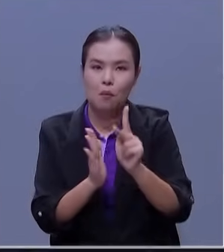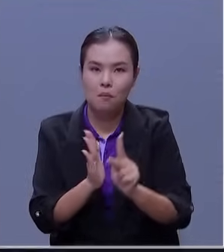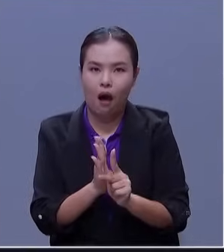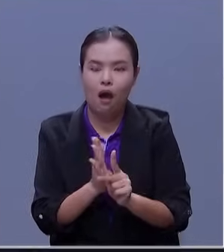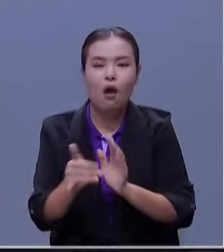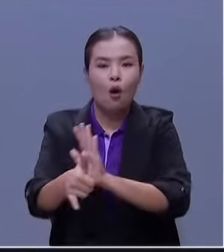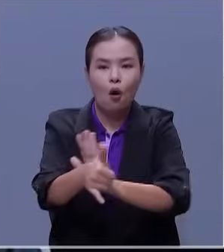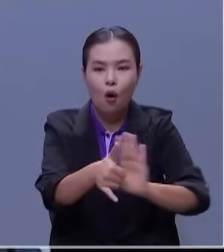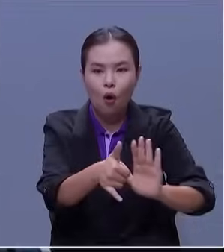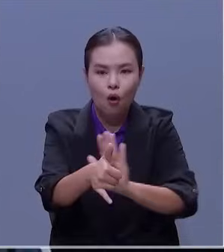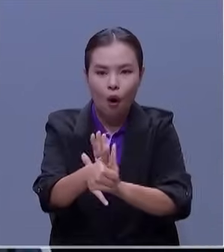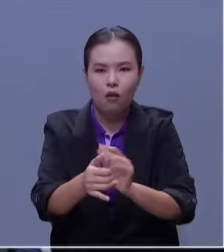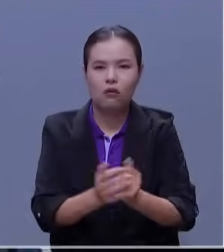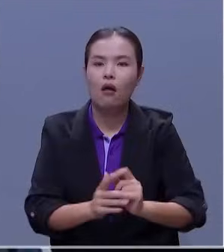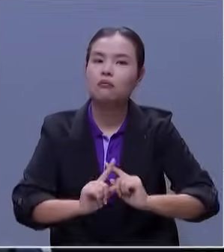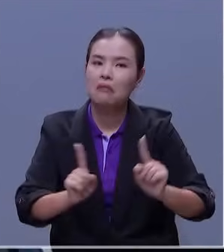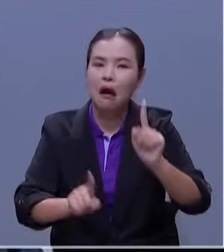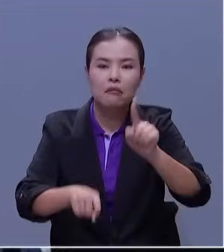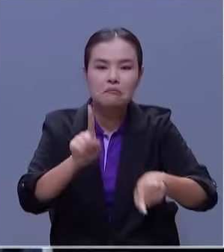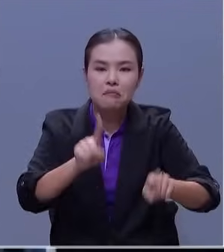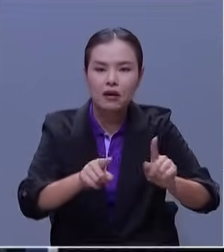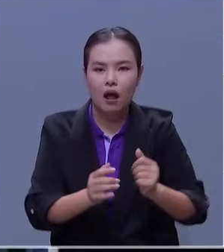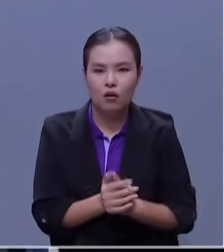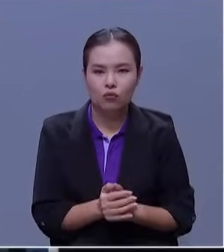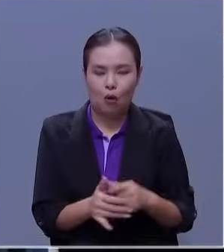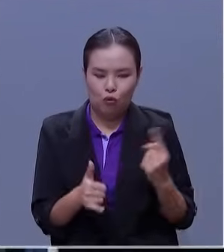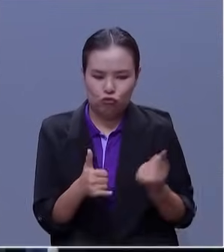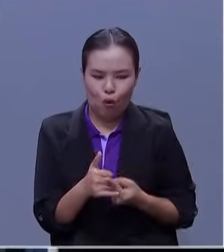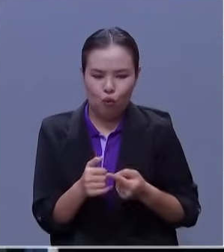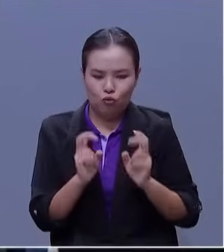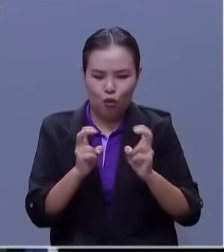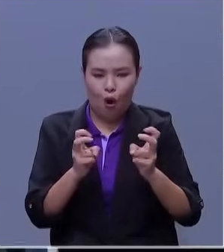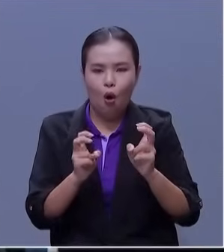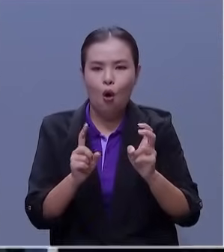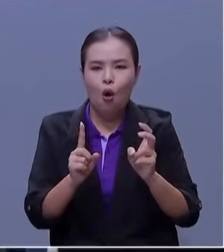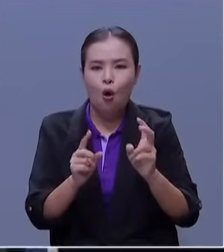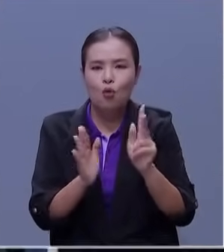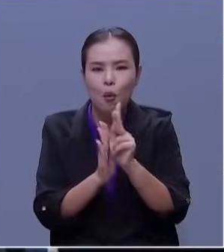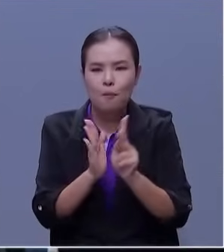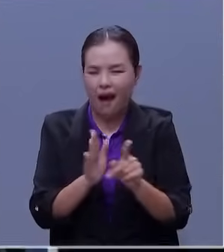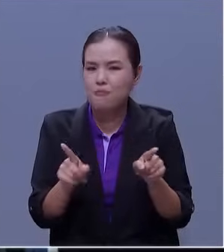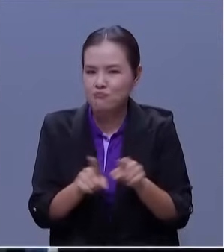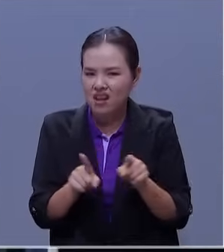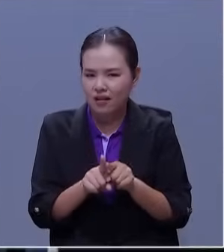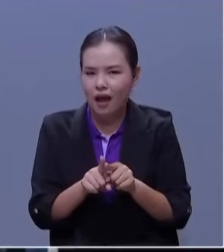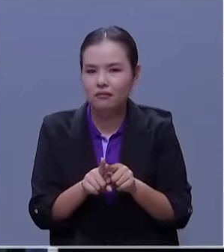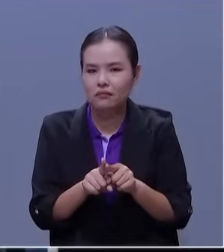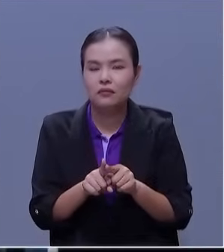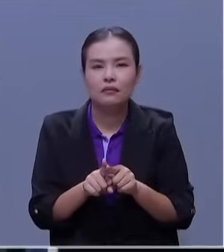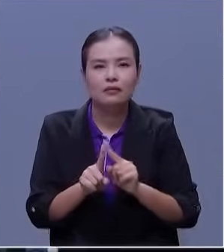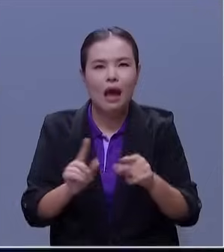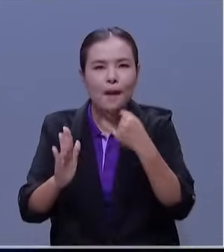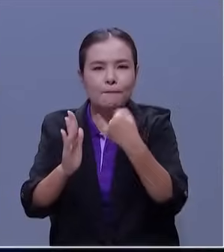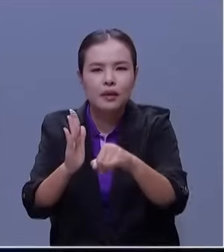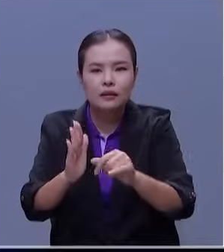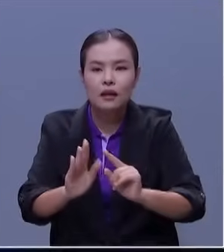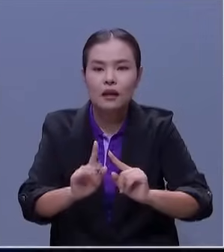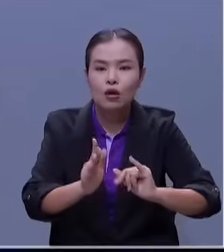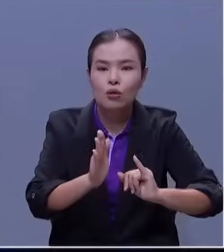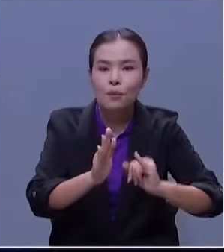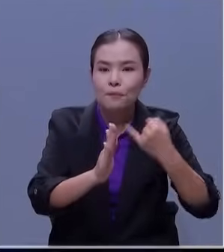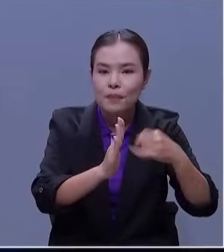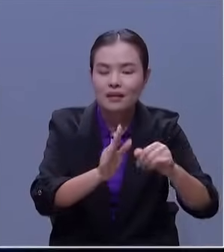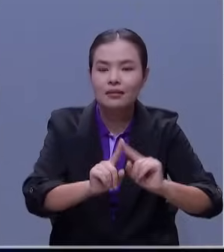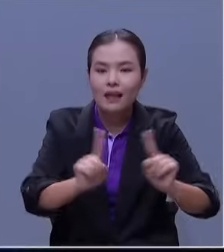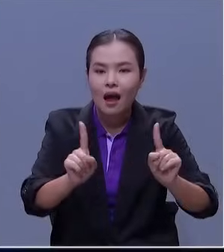ษแต่ละคนก็จะไม่เท่ากันค่ะถึงแม้ว่าจะเป็นจำเลยในคดีเดียวกันก็แล้วแต่และแม้ว่าผู้ต้องหาจะถูกตัดสินไป